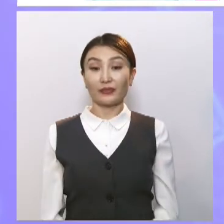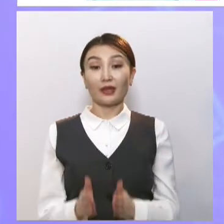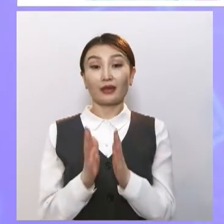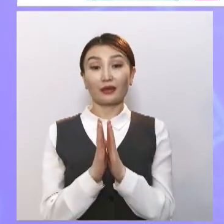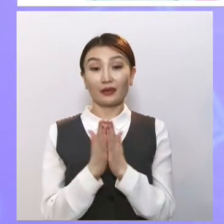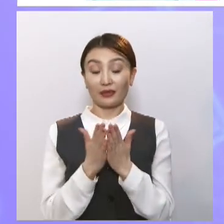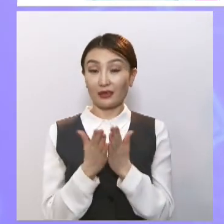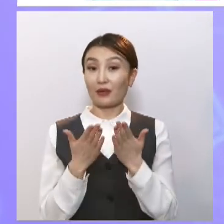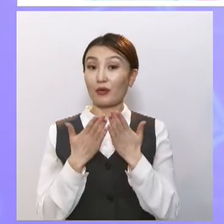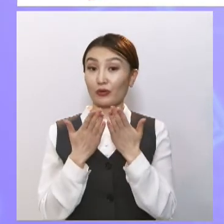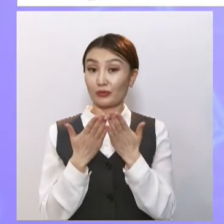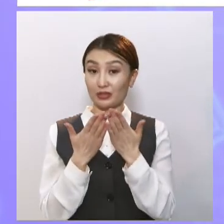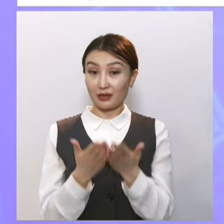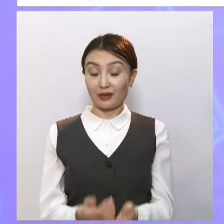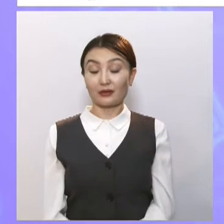Китеп окуп жатат.